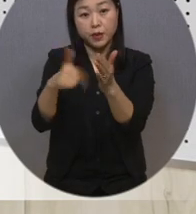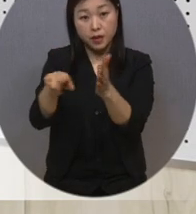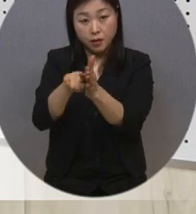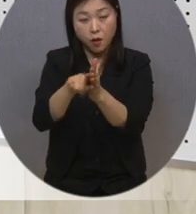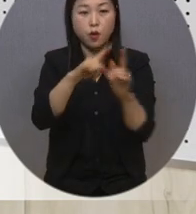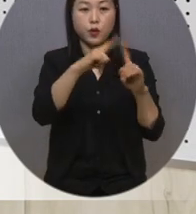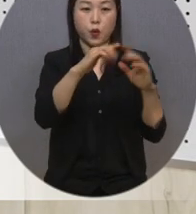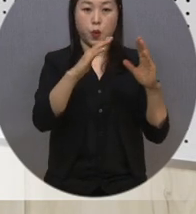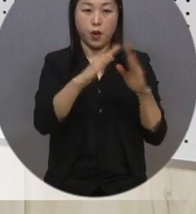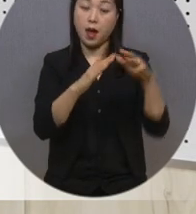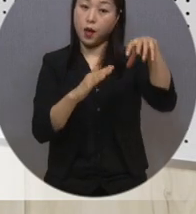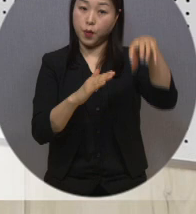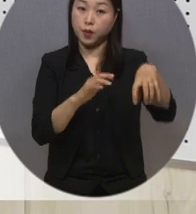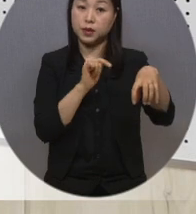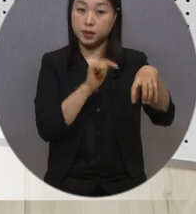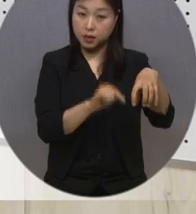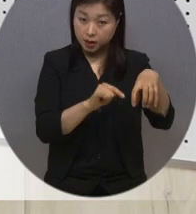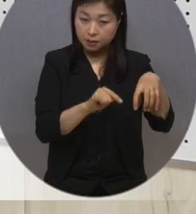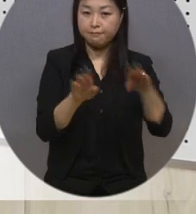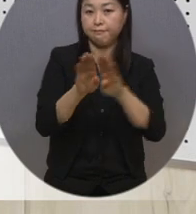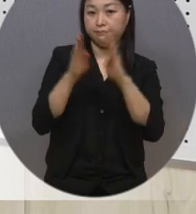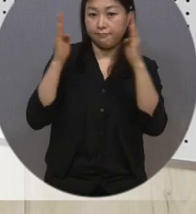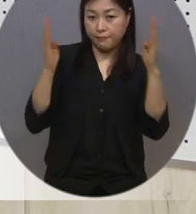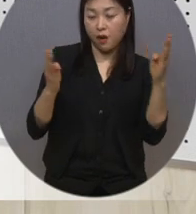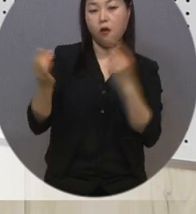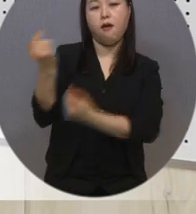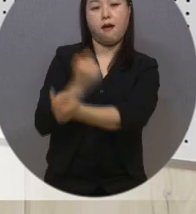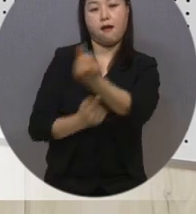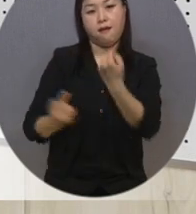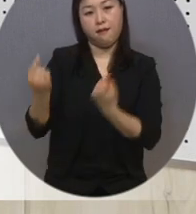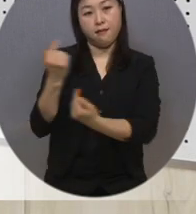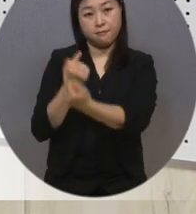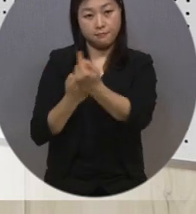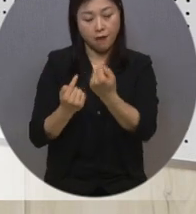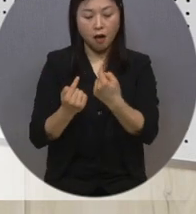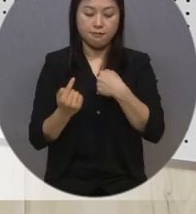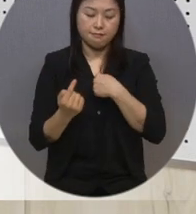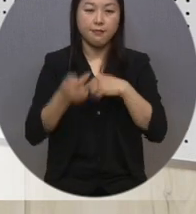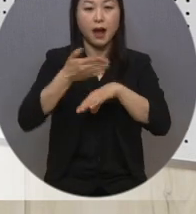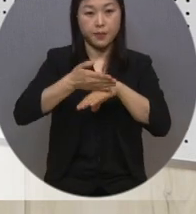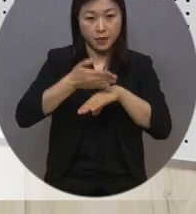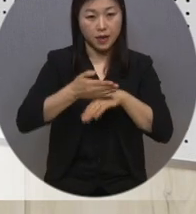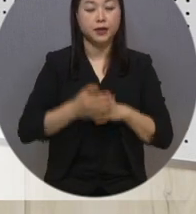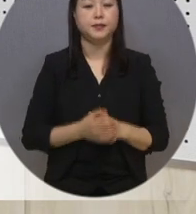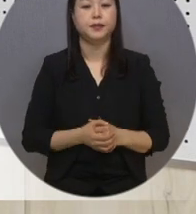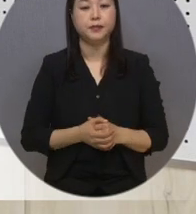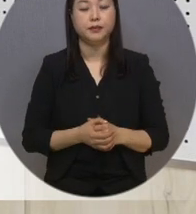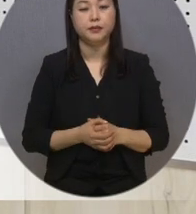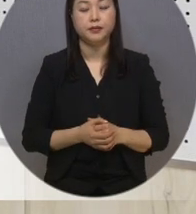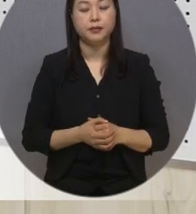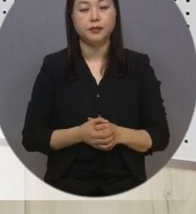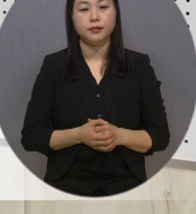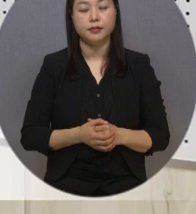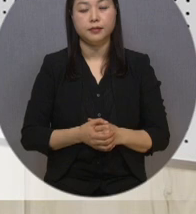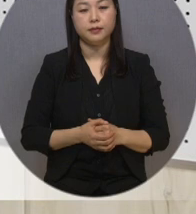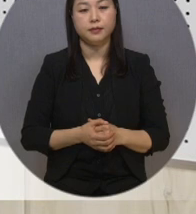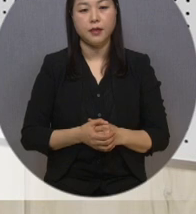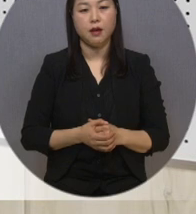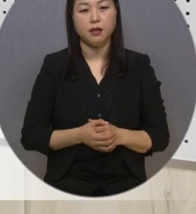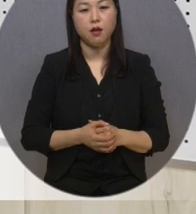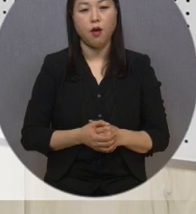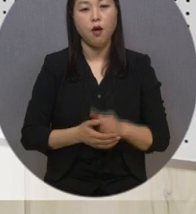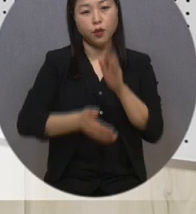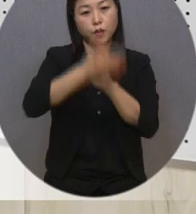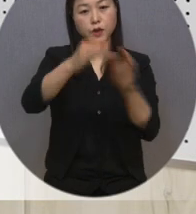교회가 가지고 있는 공간을 함께 나누어서 사용할 수 있게 되어서 저희도 감사하고요. 또 도시미화를 위해서